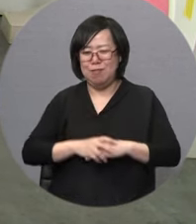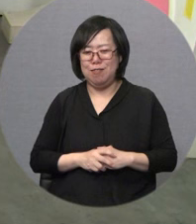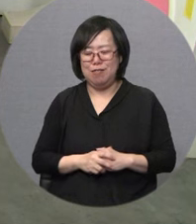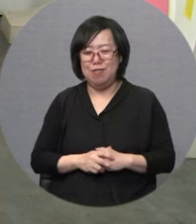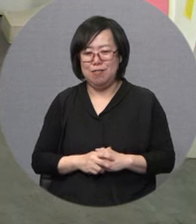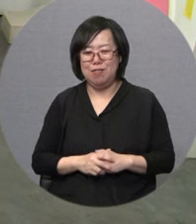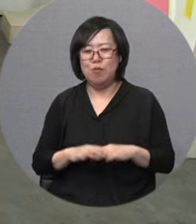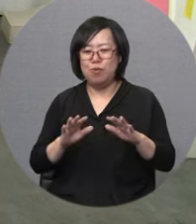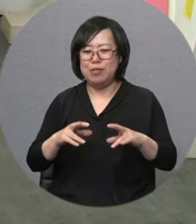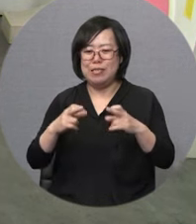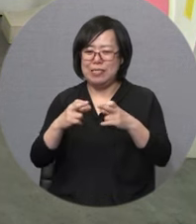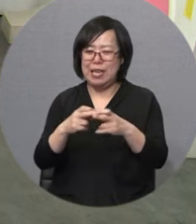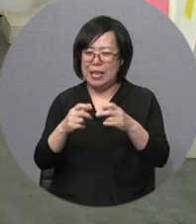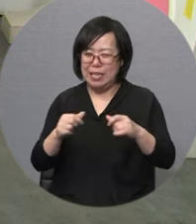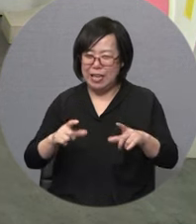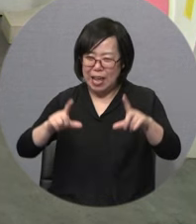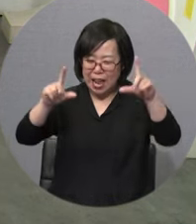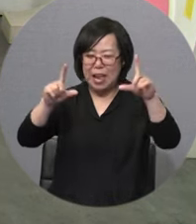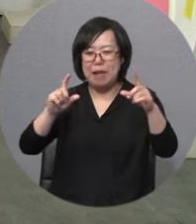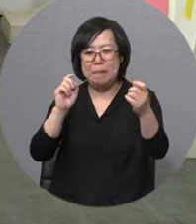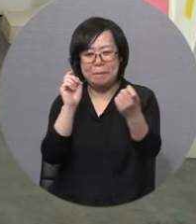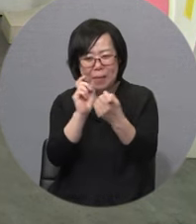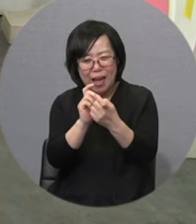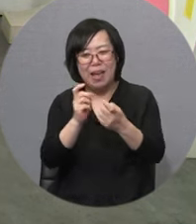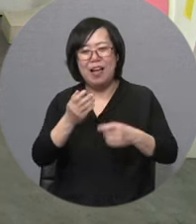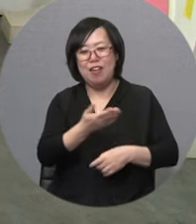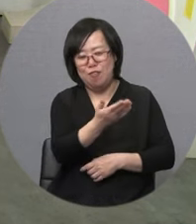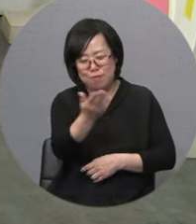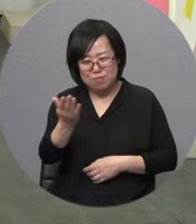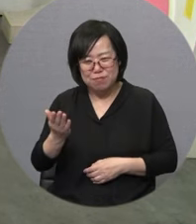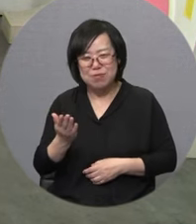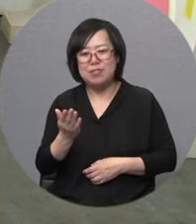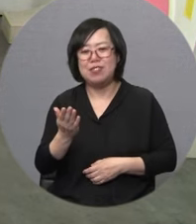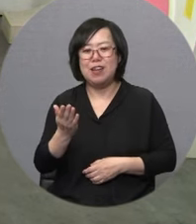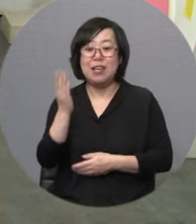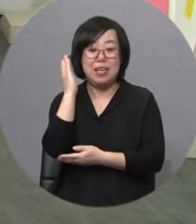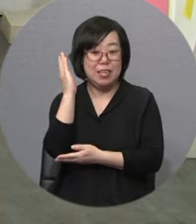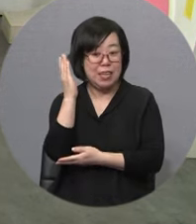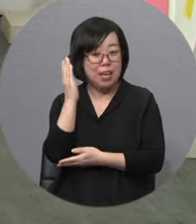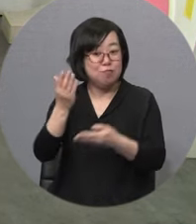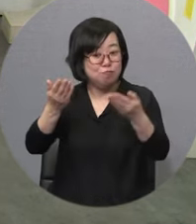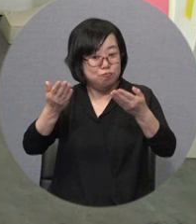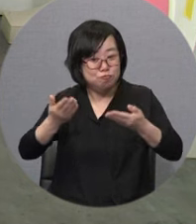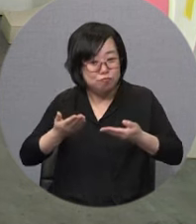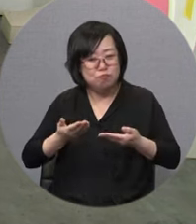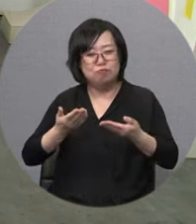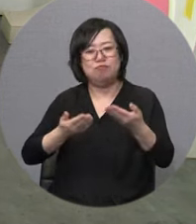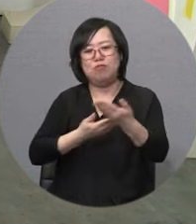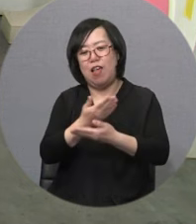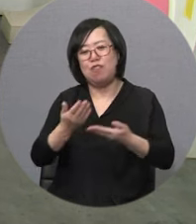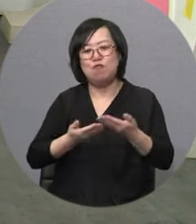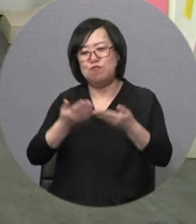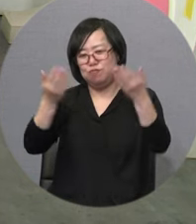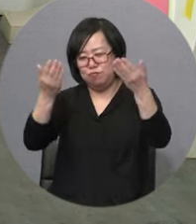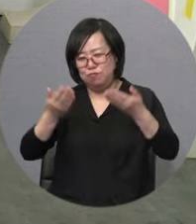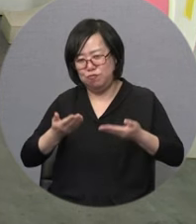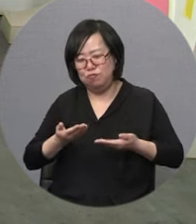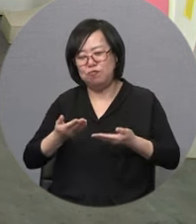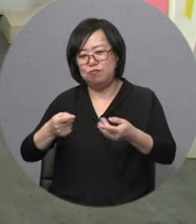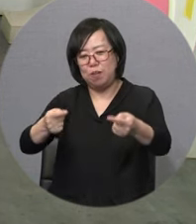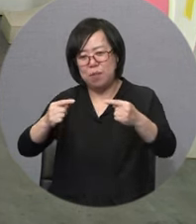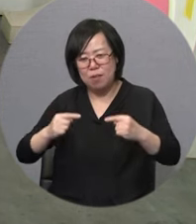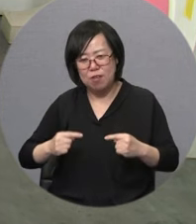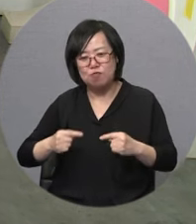아니. 예, 장애인 날 또 여러분들한테 좋은 말씀까지 기감 있는 말씀을 해 주셔서 너무 감사드리고요. 어느 방송보다도 네네. 이 장애인 오늘